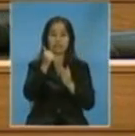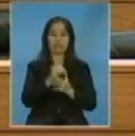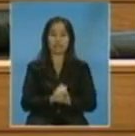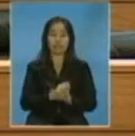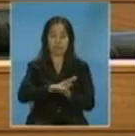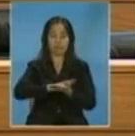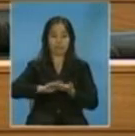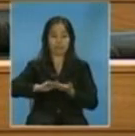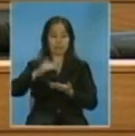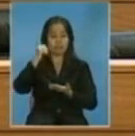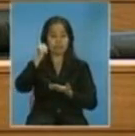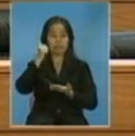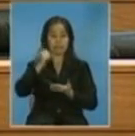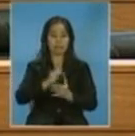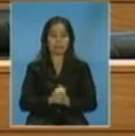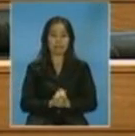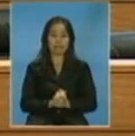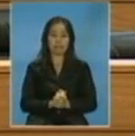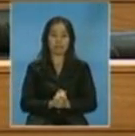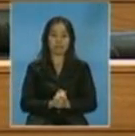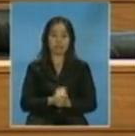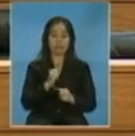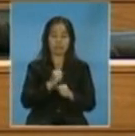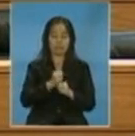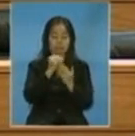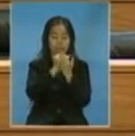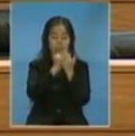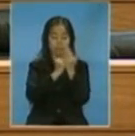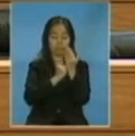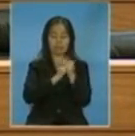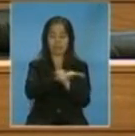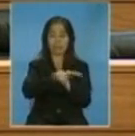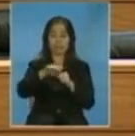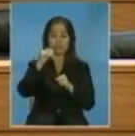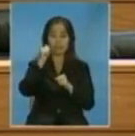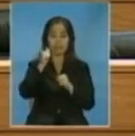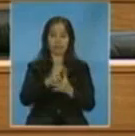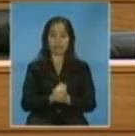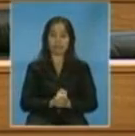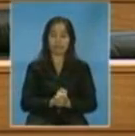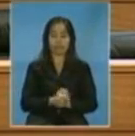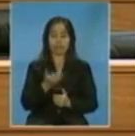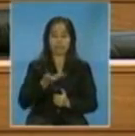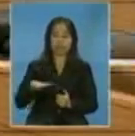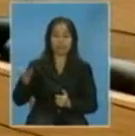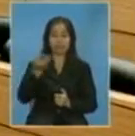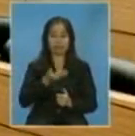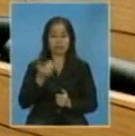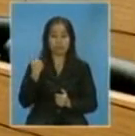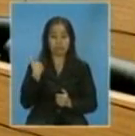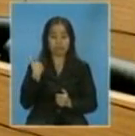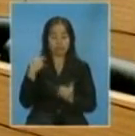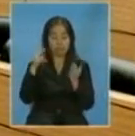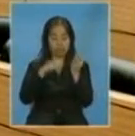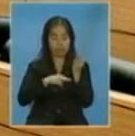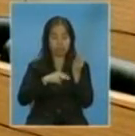ครับถ้าทำตรงนี้เรียบร้อยท่านเขียนไว้เต็มยศเลยครับแต่ปรากฏอย่างที่เพื่อนสมาชิกเมื่อสักครู่อภิปรายไปครับ